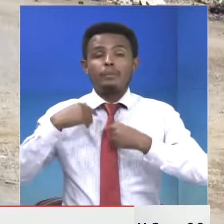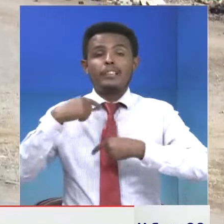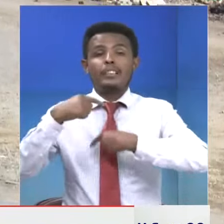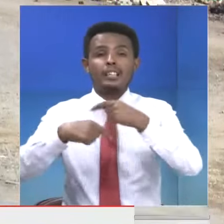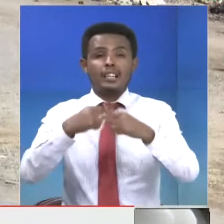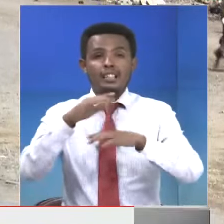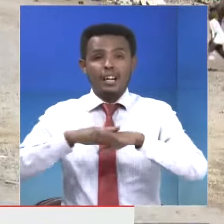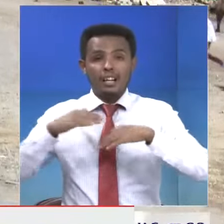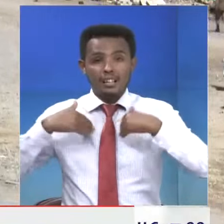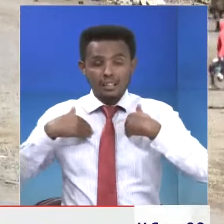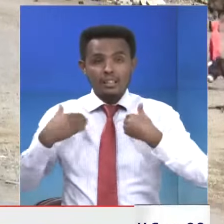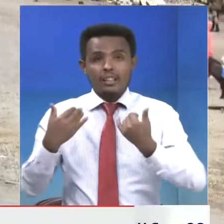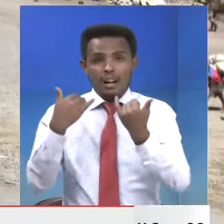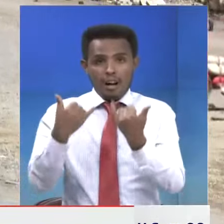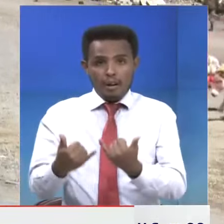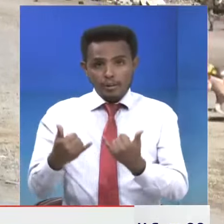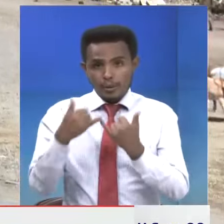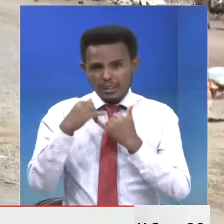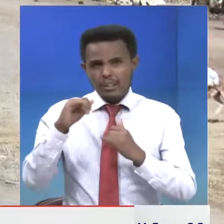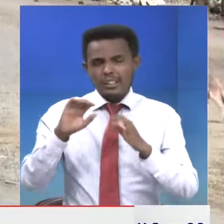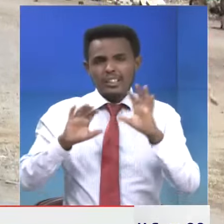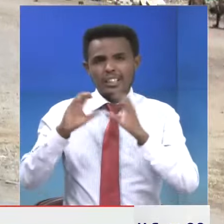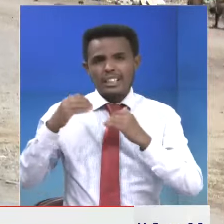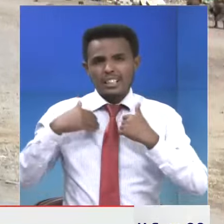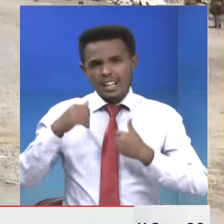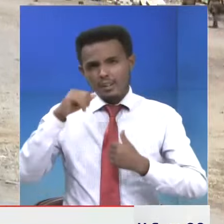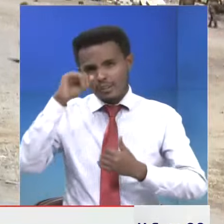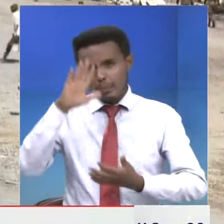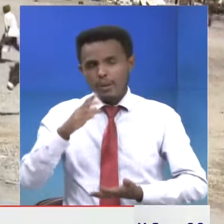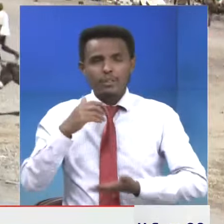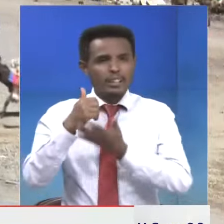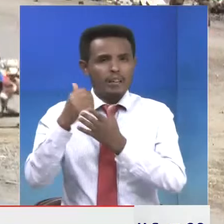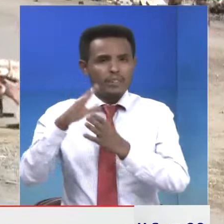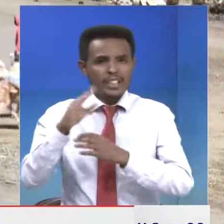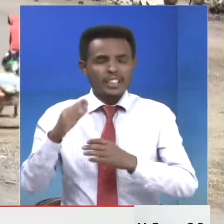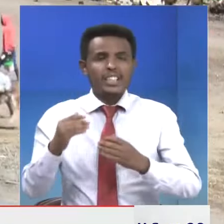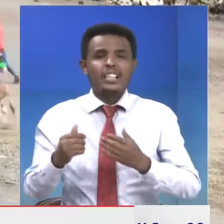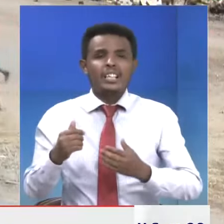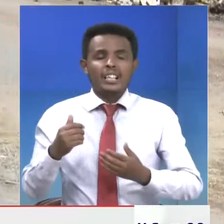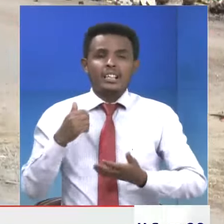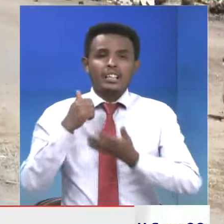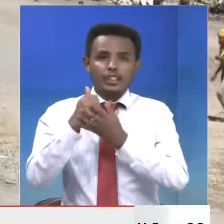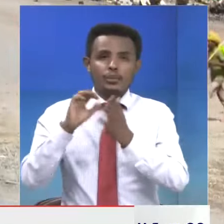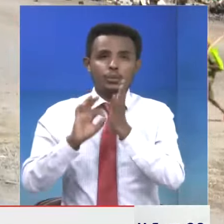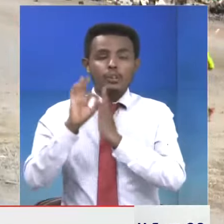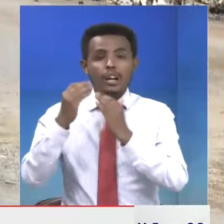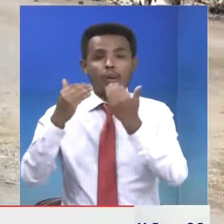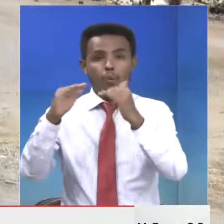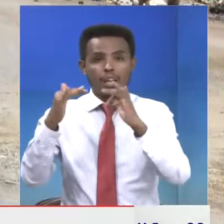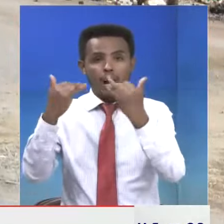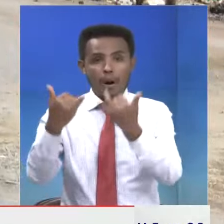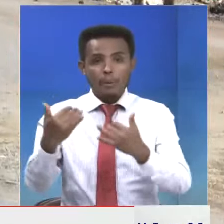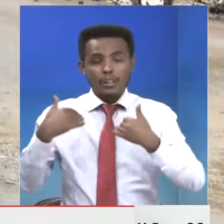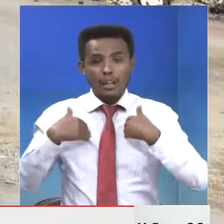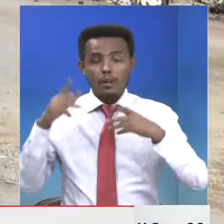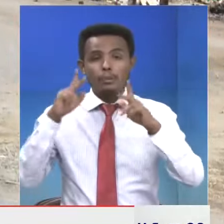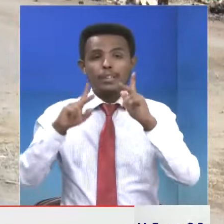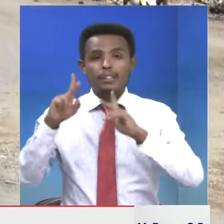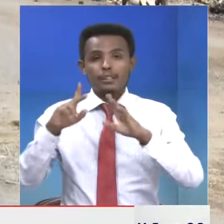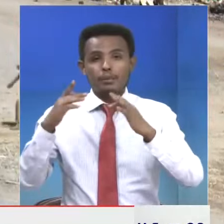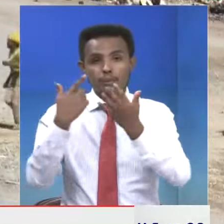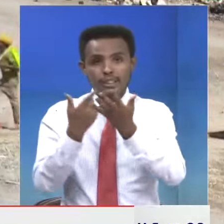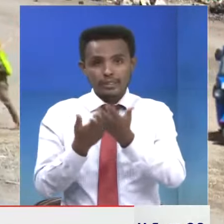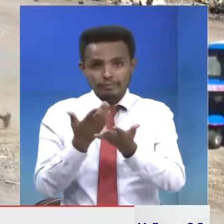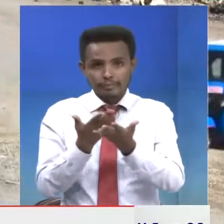ግን የሚቀርበው የሰብአዊ ድጋፍና አጠቃላይ ካለው የተረጂ ቁጥር አኳያ ሲነጻጸር አሁንም ህብረተሰቡ እጅግ በጣም ከፍተኛ የሆነ ሰብአዊ